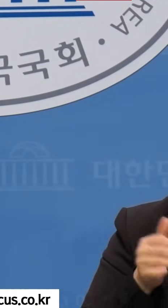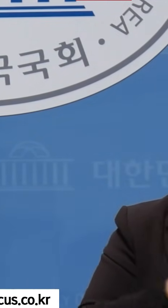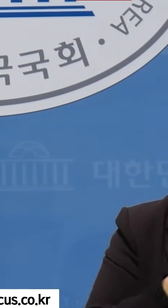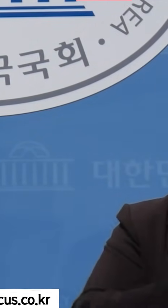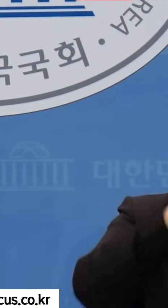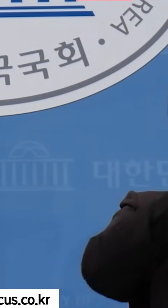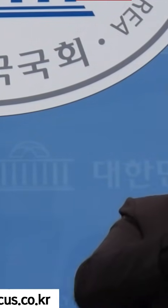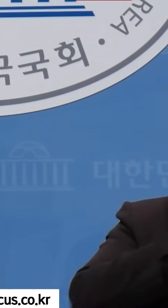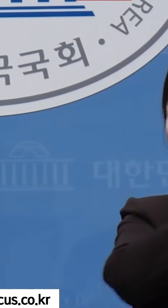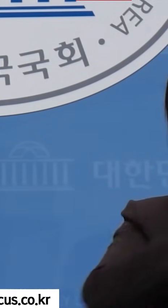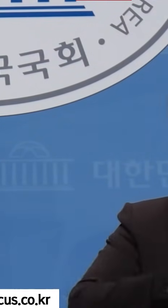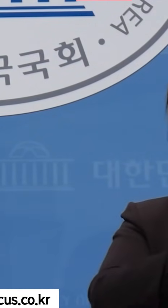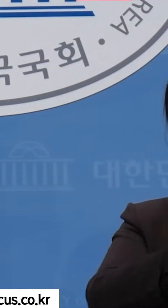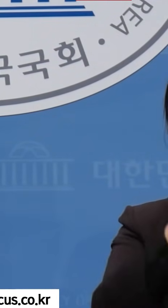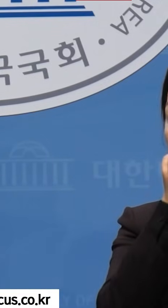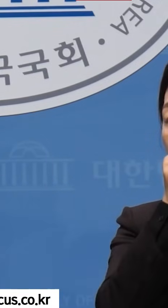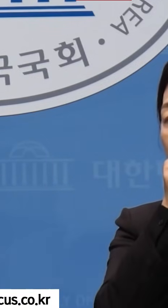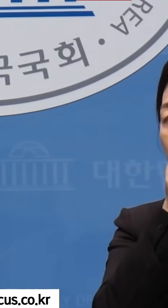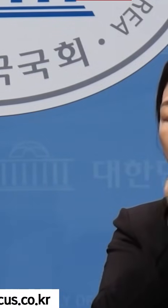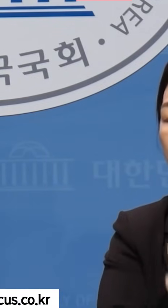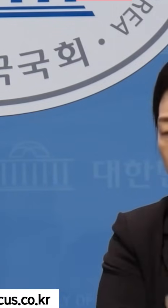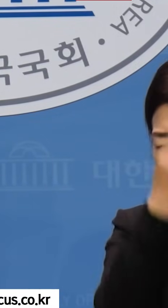제기됐고 그런 그